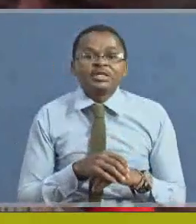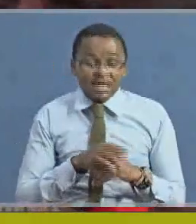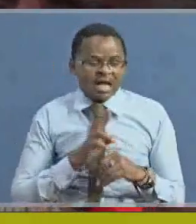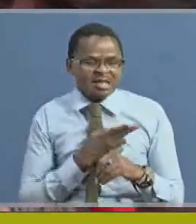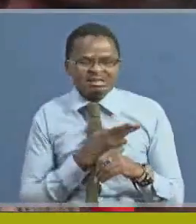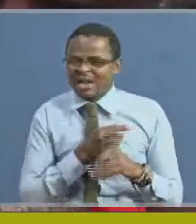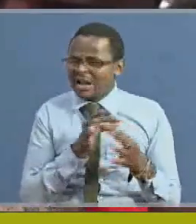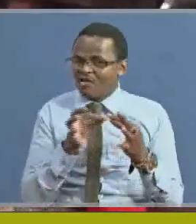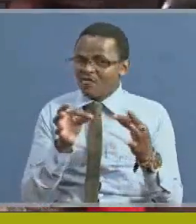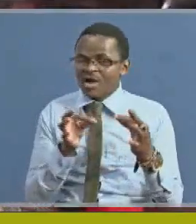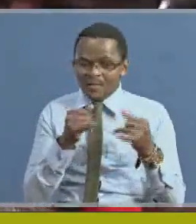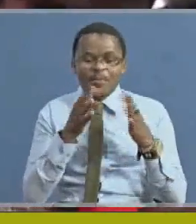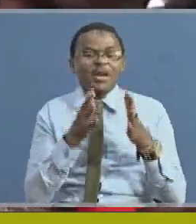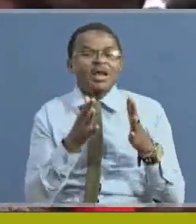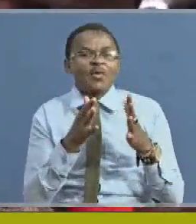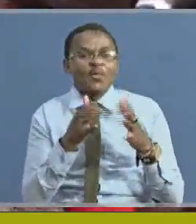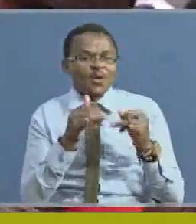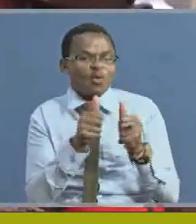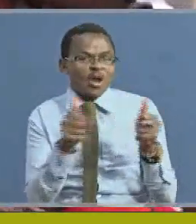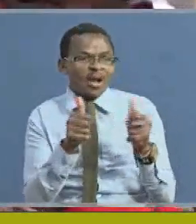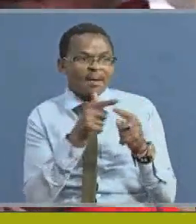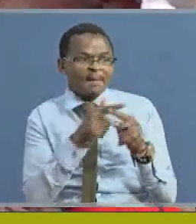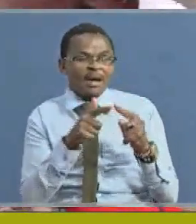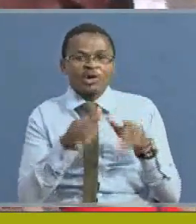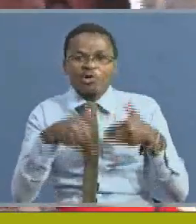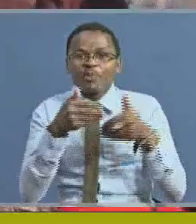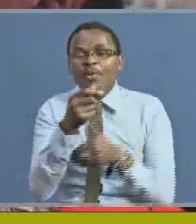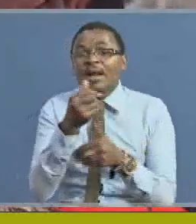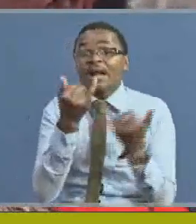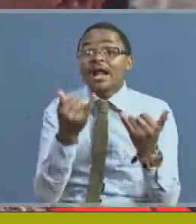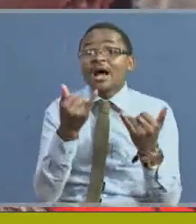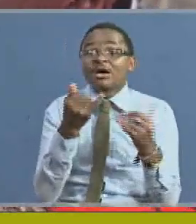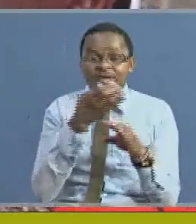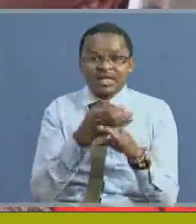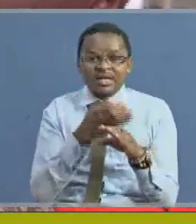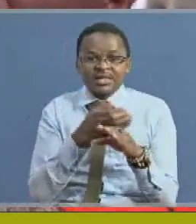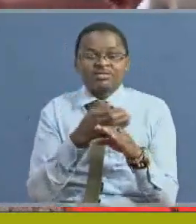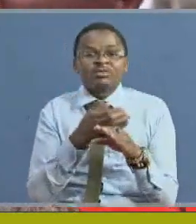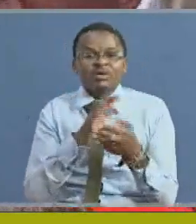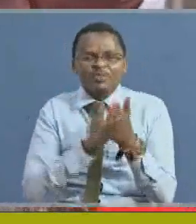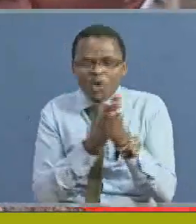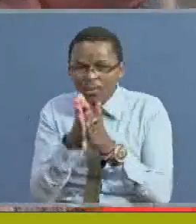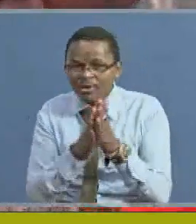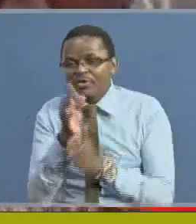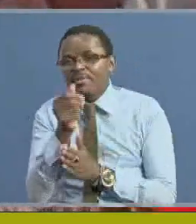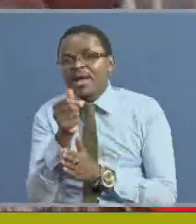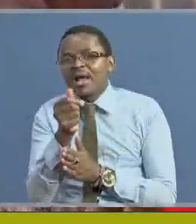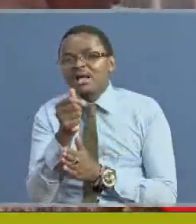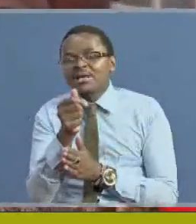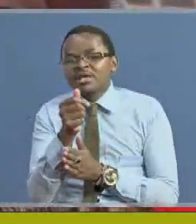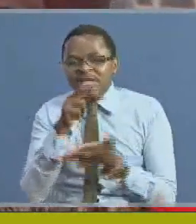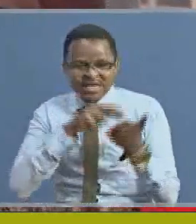mbali kulingana na nini? Ama wachezaji kiona walikuwa wanacheza poa lakini wako wanapatiwa do. Sasa unasikia sasa ile imekuwa ngumu ndo wanasema inafaa kuwa motivated na pesa. Kwa